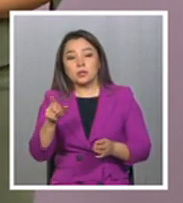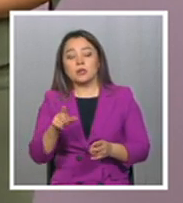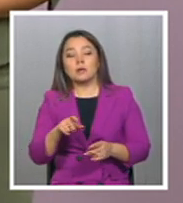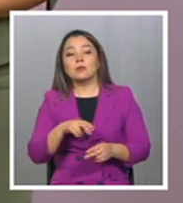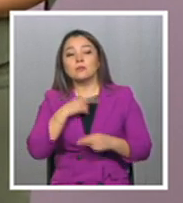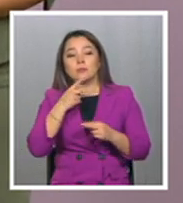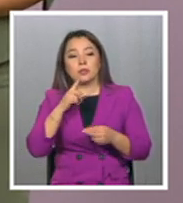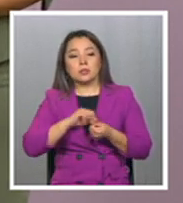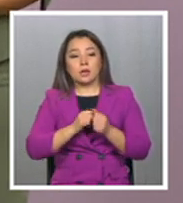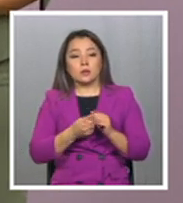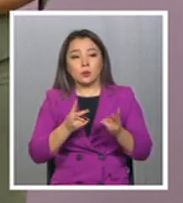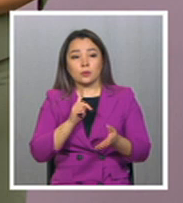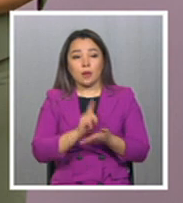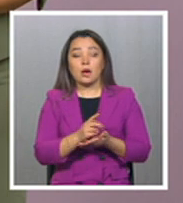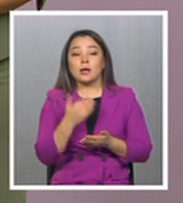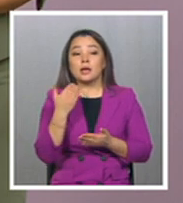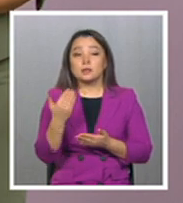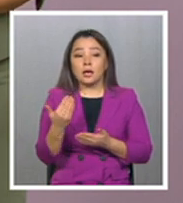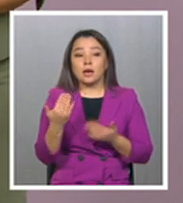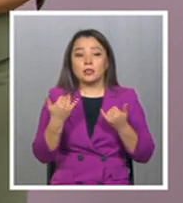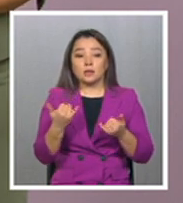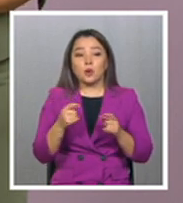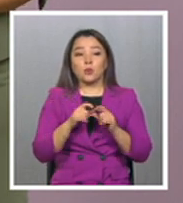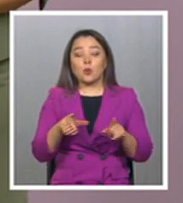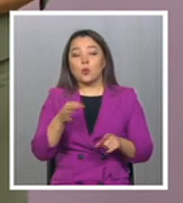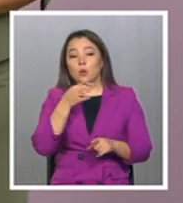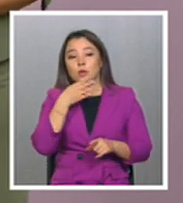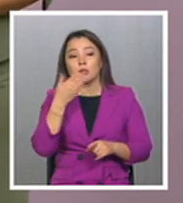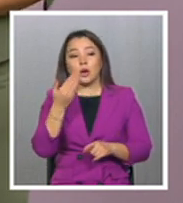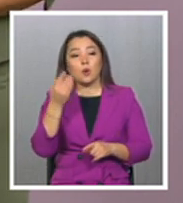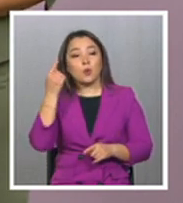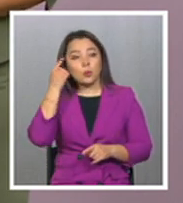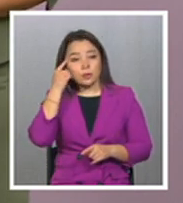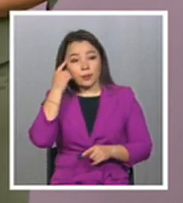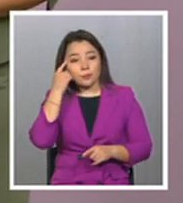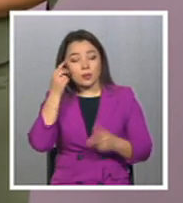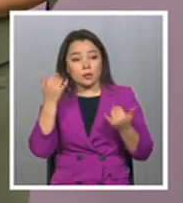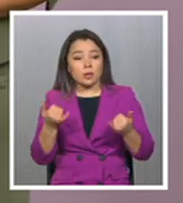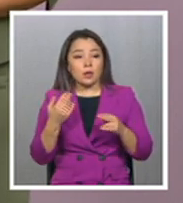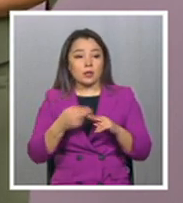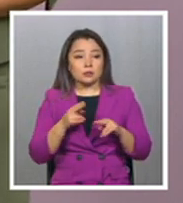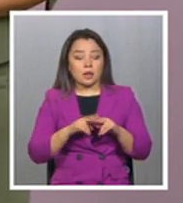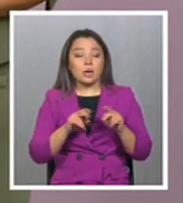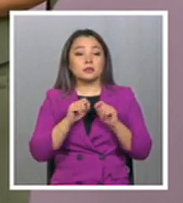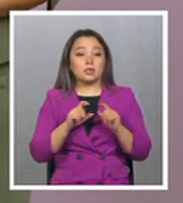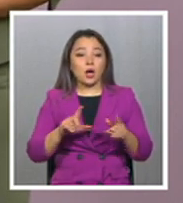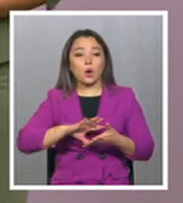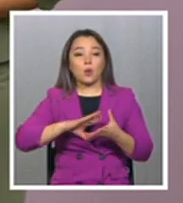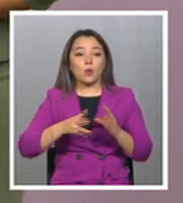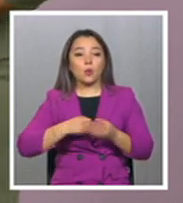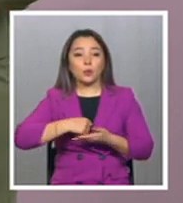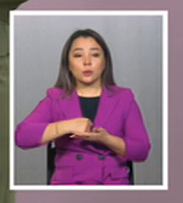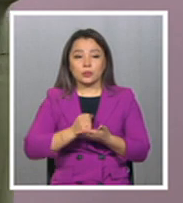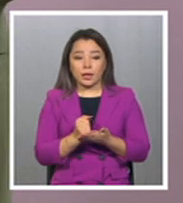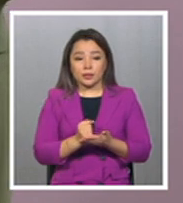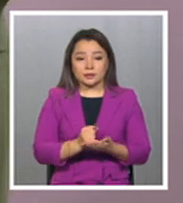жүріңдер. Сендерге бүгінгі сабағымыз ұнады деген ойдамын. Олай болса, сабағымызды